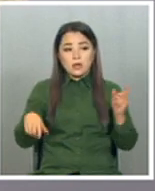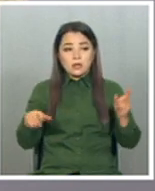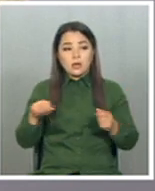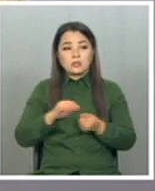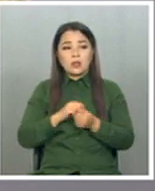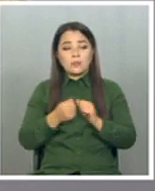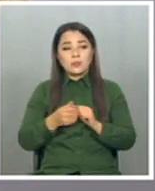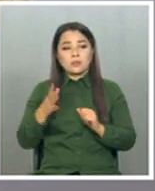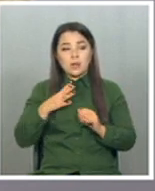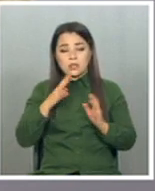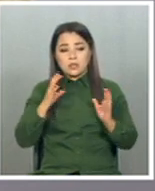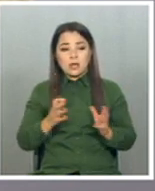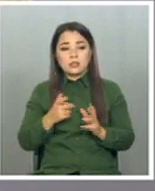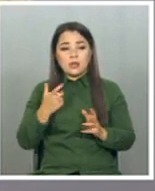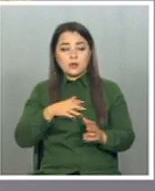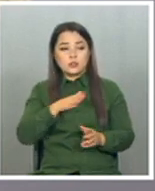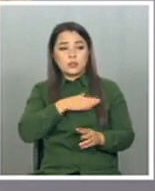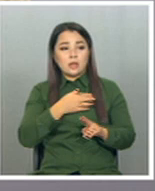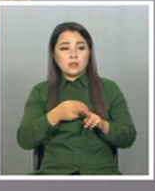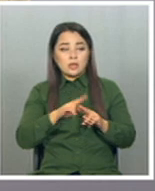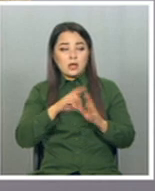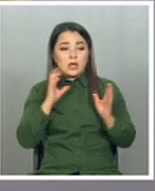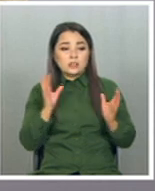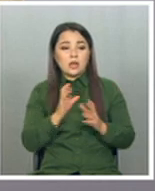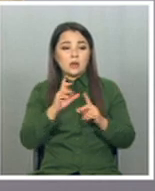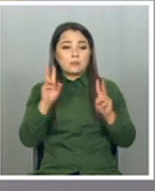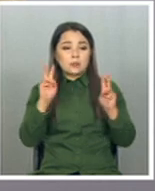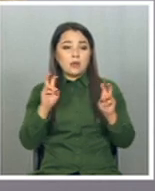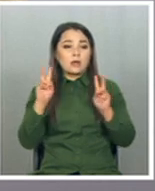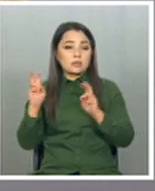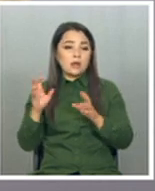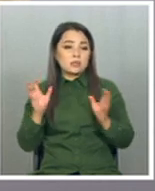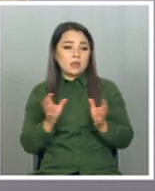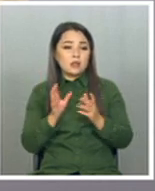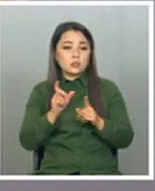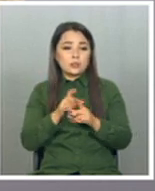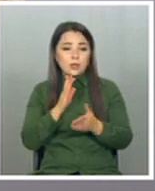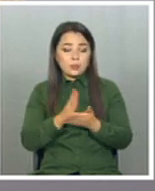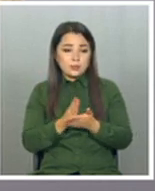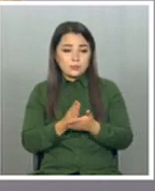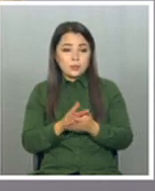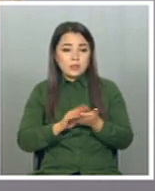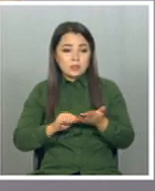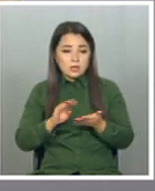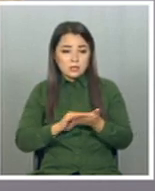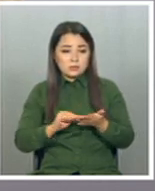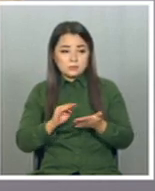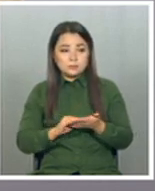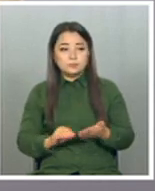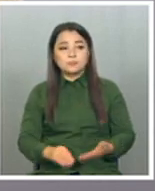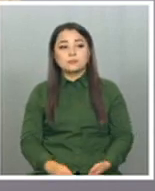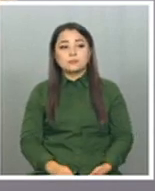жан сақтап. Жыр жолдарының соңында сақтап деген сөз қайталану арқылы жасалған.